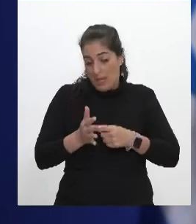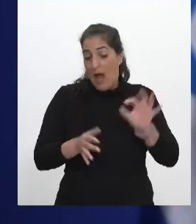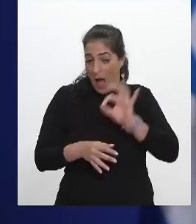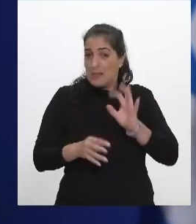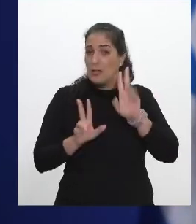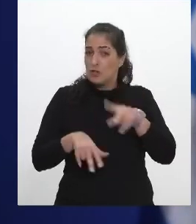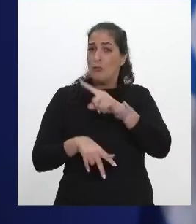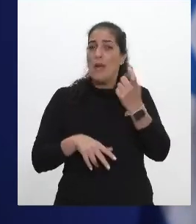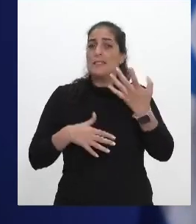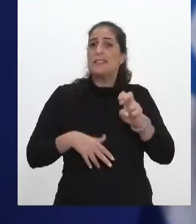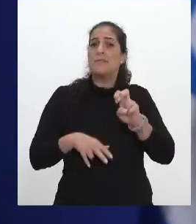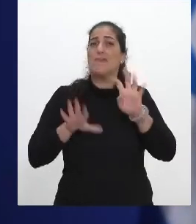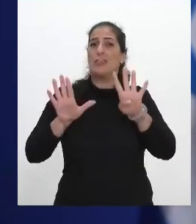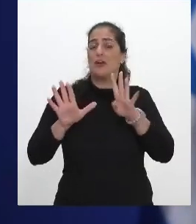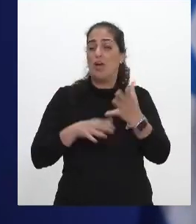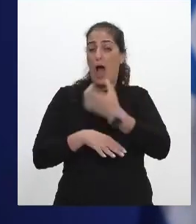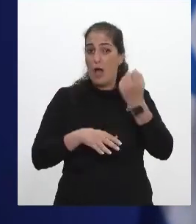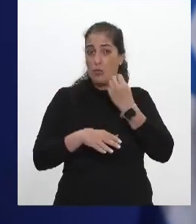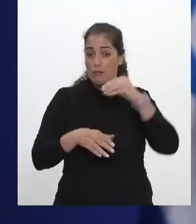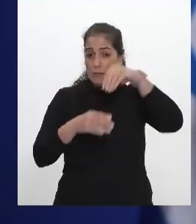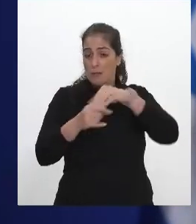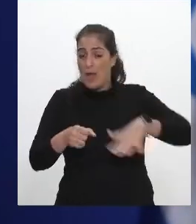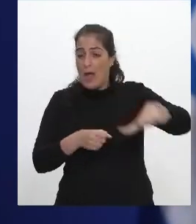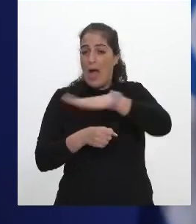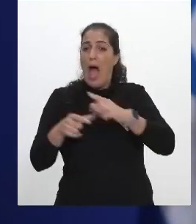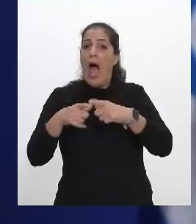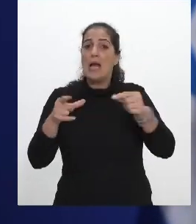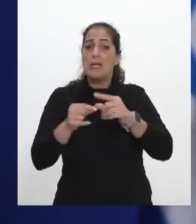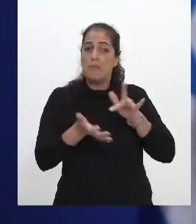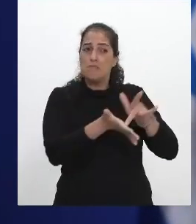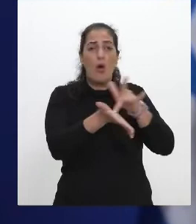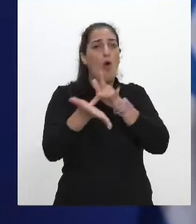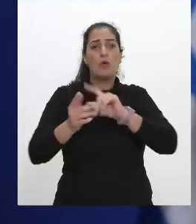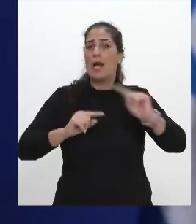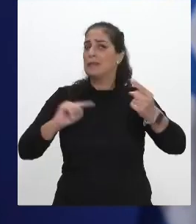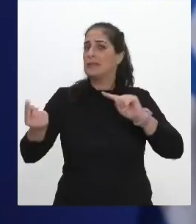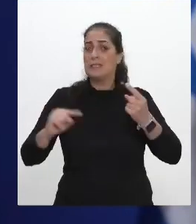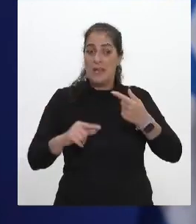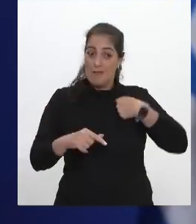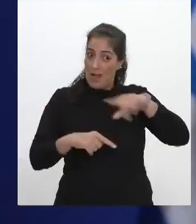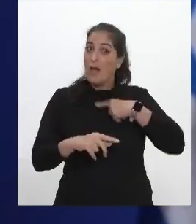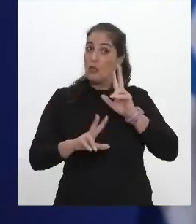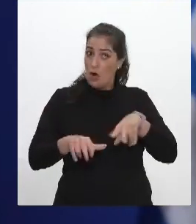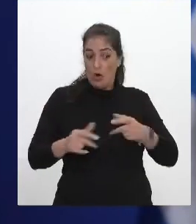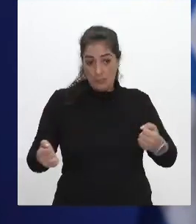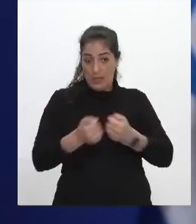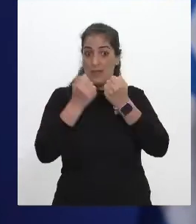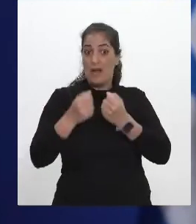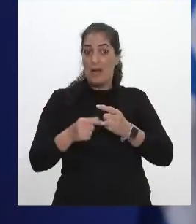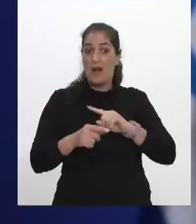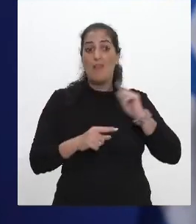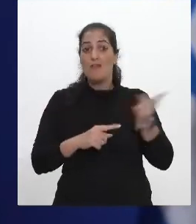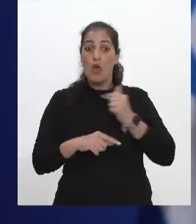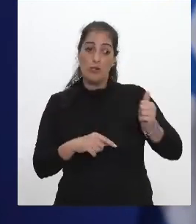129 חטופים שנמצאים במרחב עזה במקומות שונים ואנחנו עלולים להתקל בהם וכל